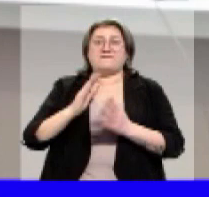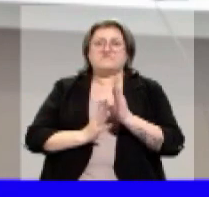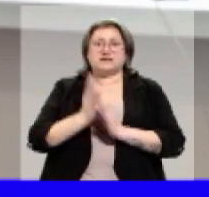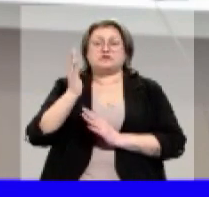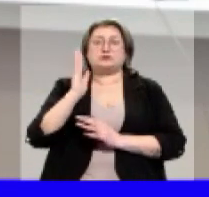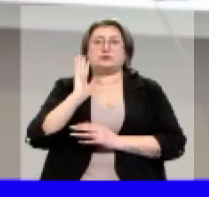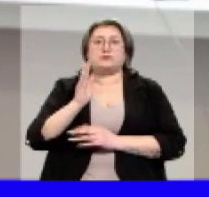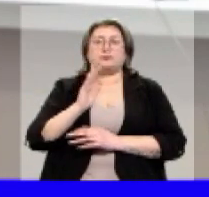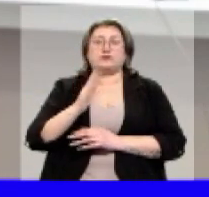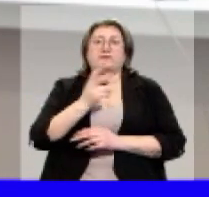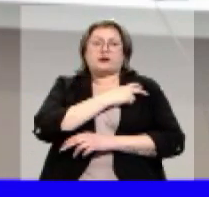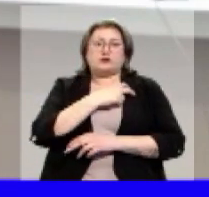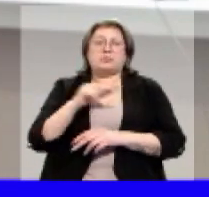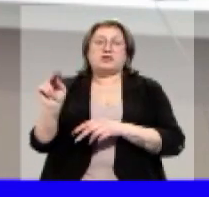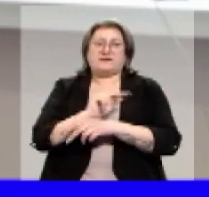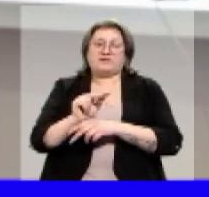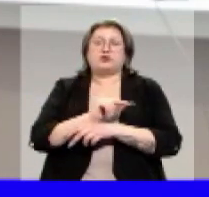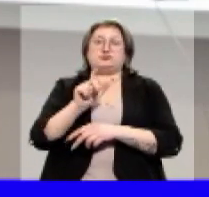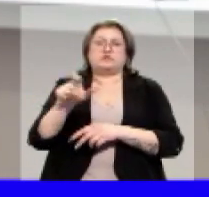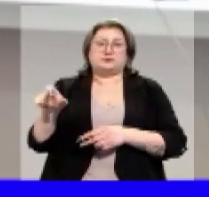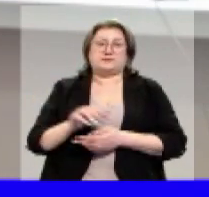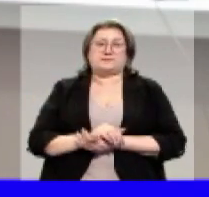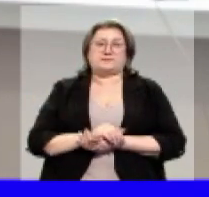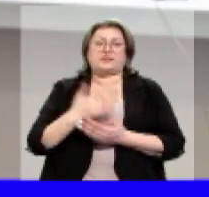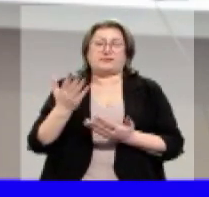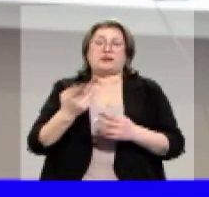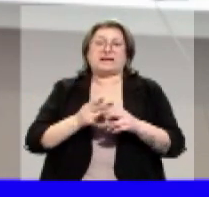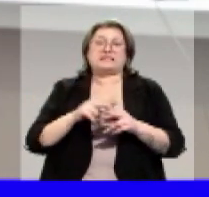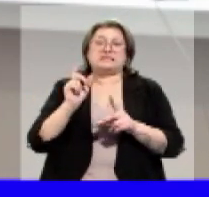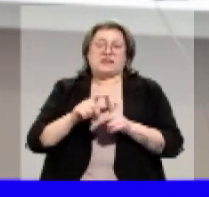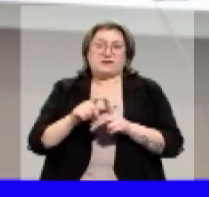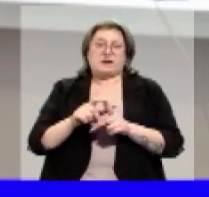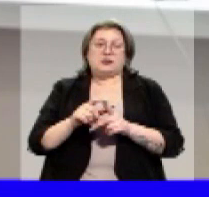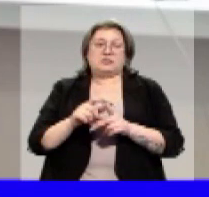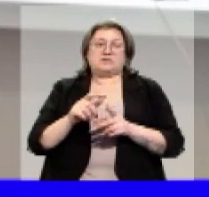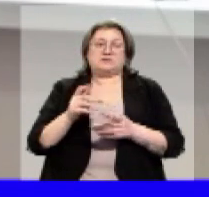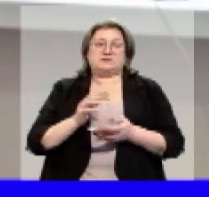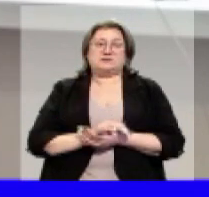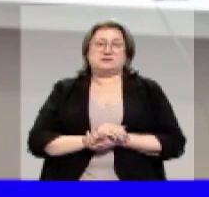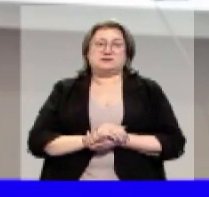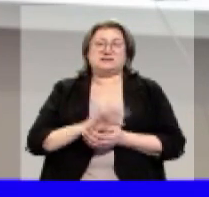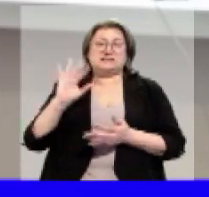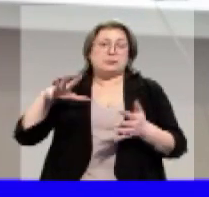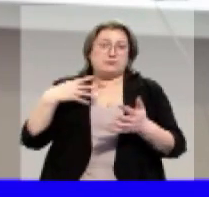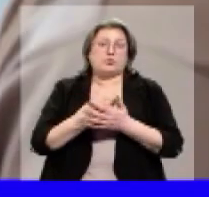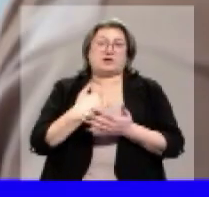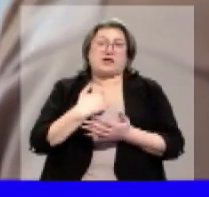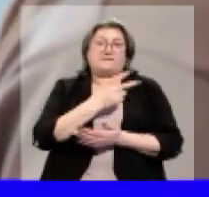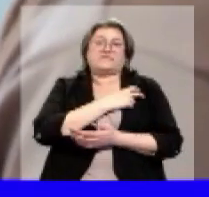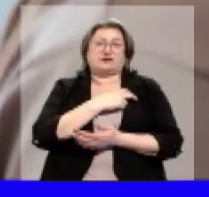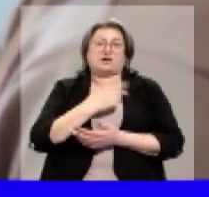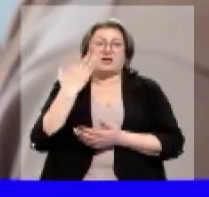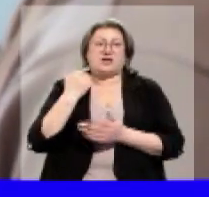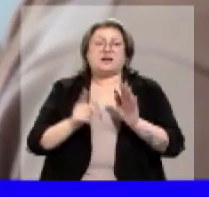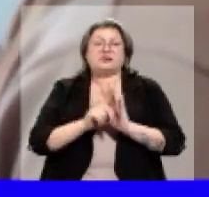стану врачом и вылечу Касыма. Вот эти вот слова, ну, в смысле, и с тех пор я врач. Когда